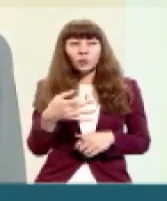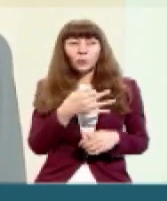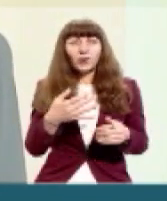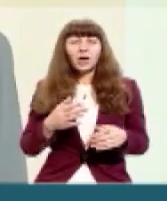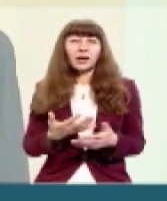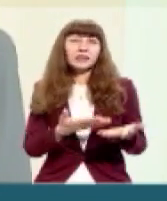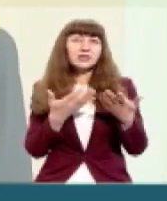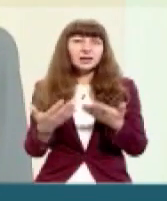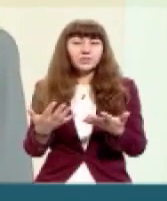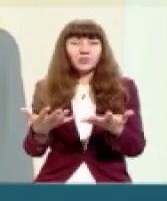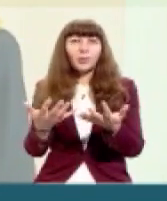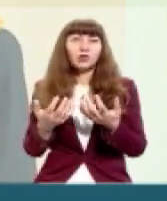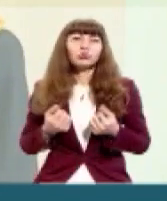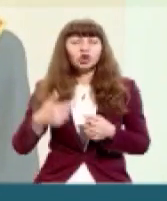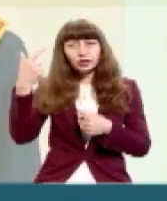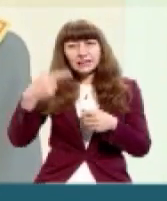грамоту